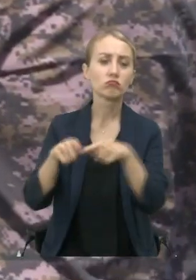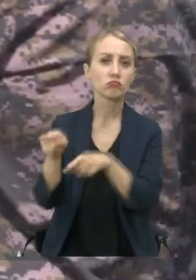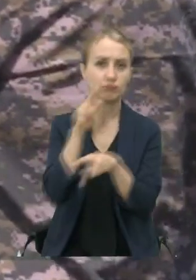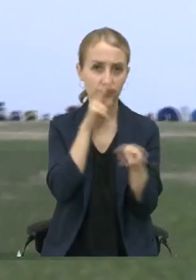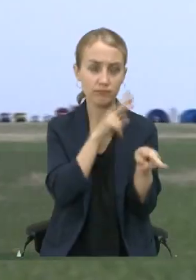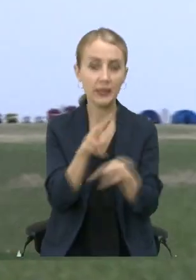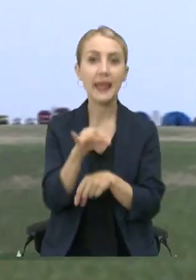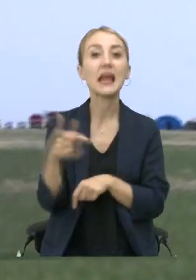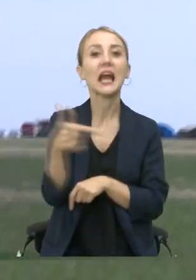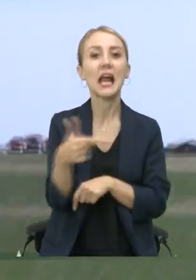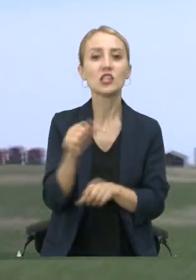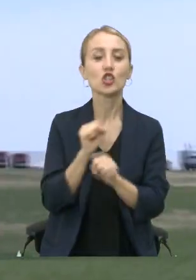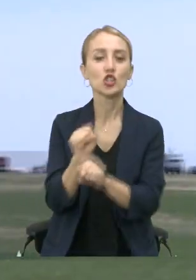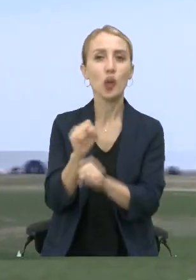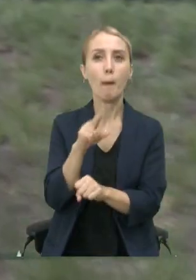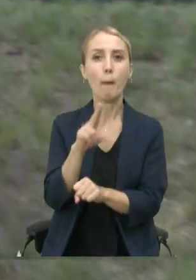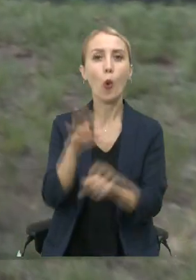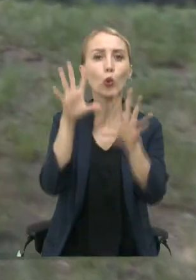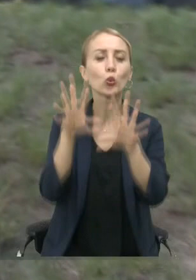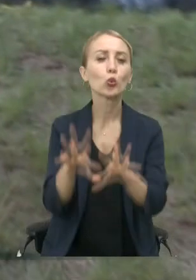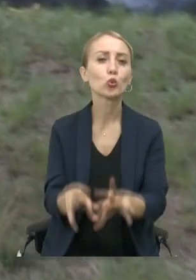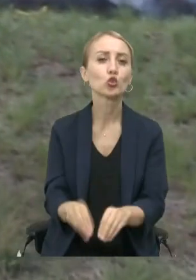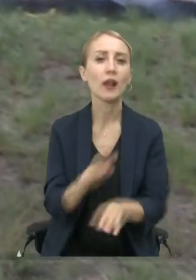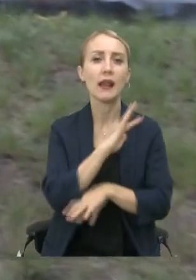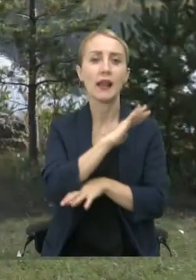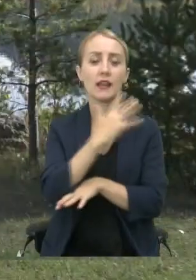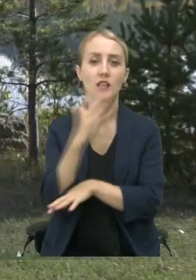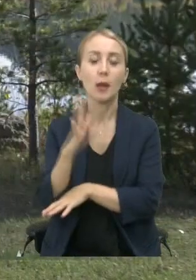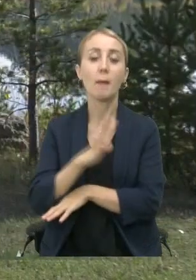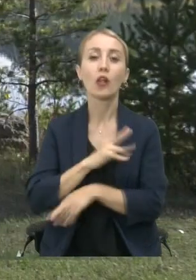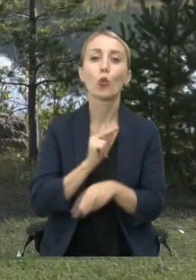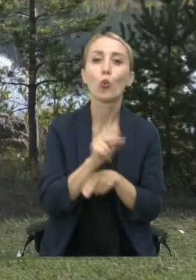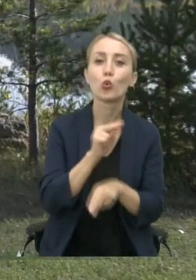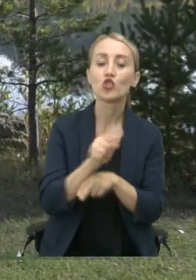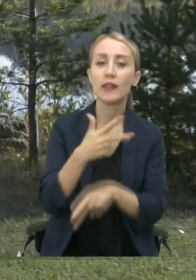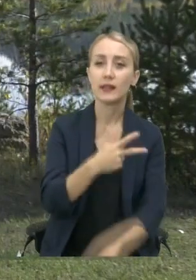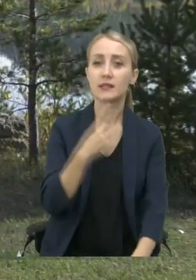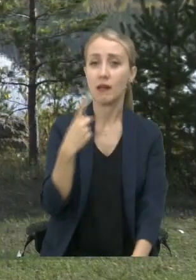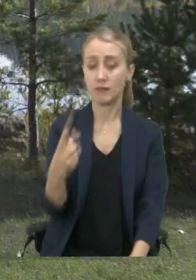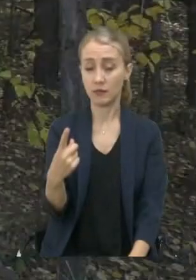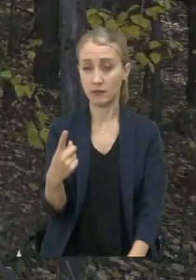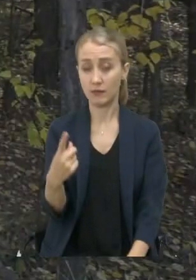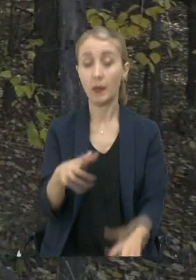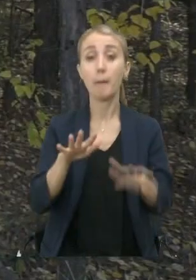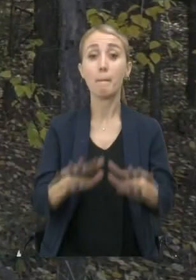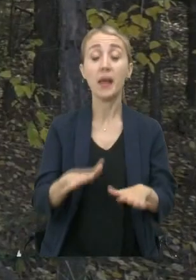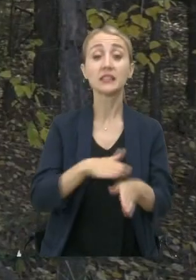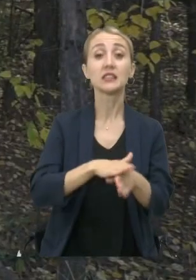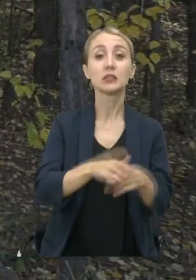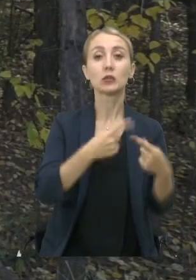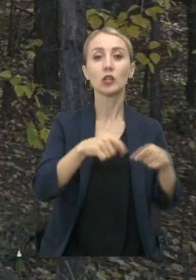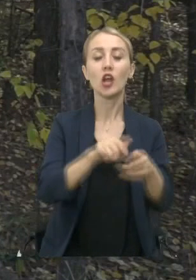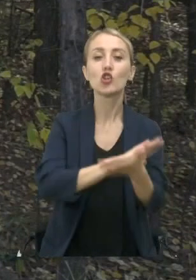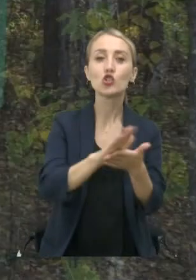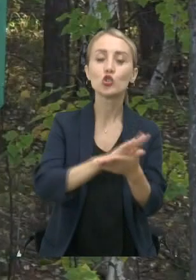гражданской защиты по тушению лесных пожаров проведено 31 учение местными исполнительными органами мероприятия по очистке